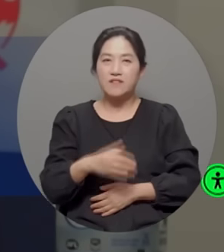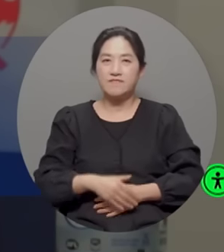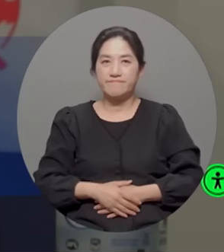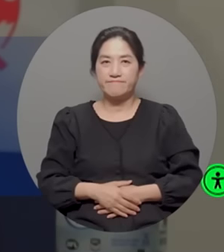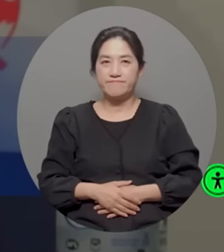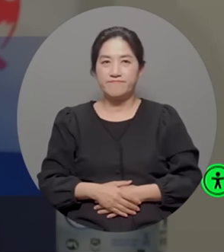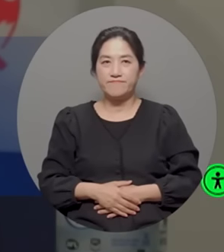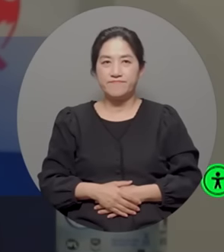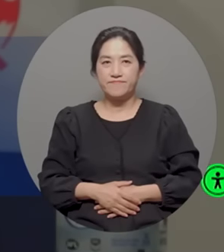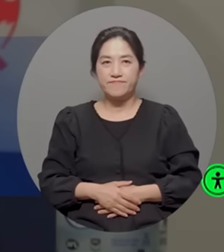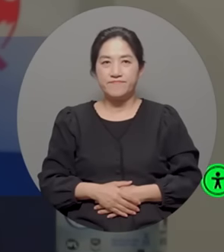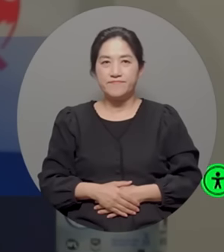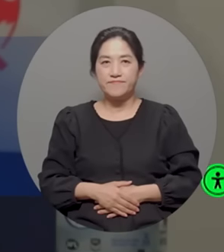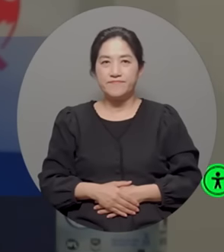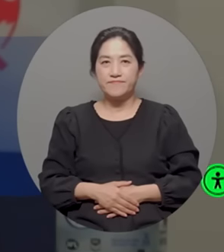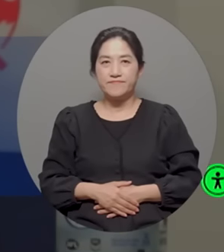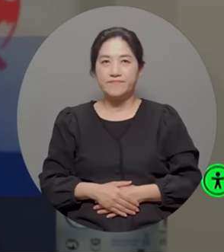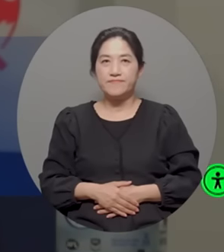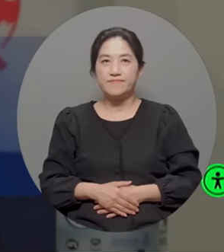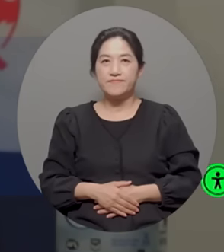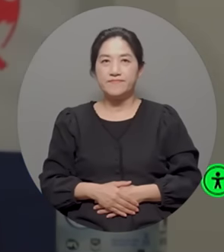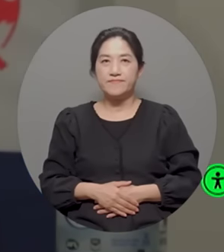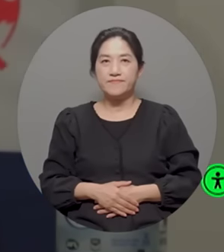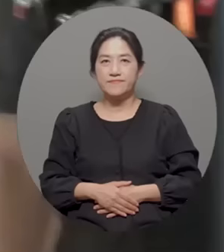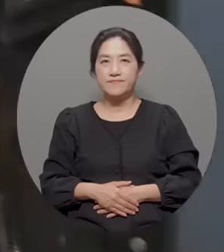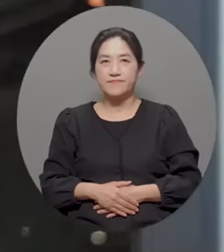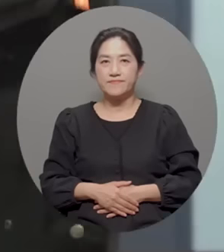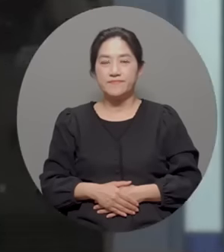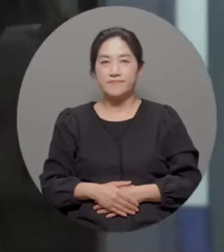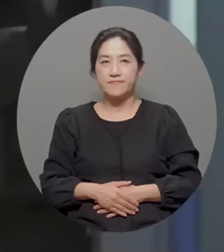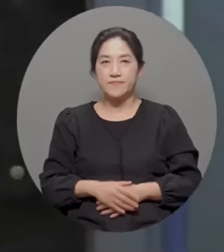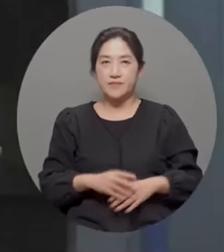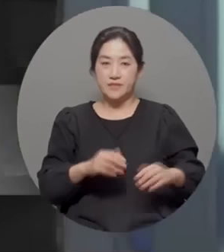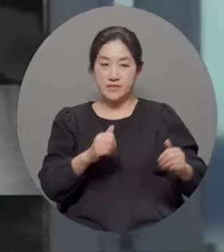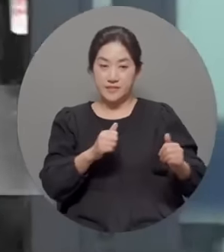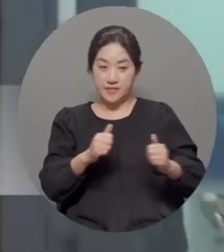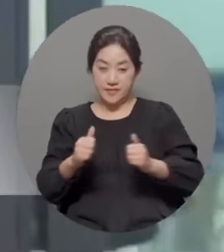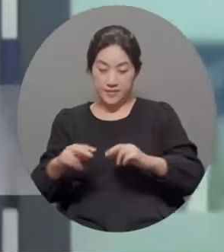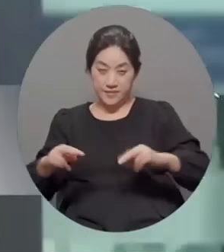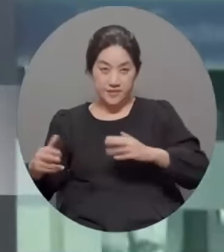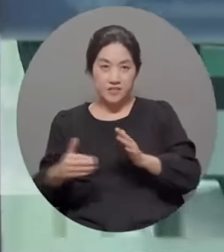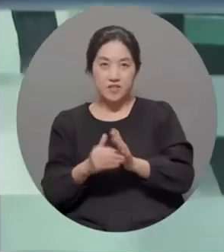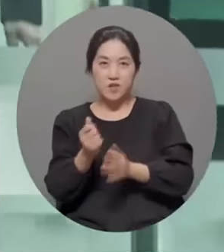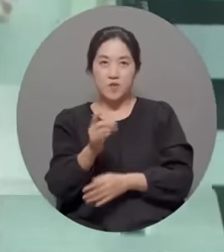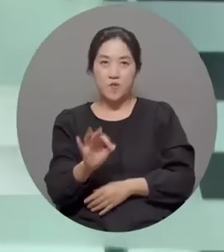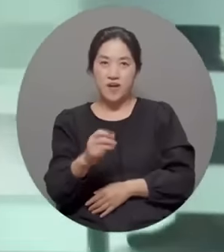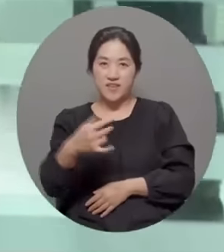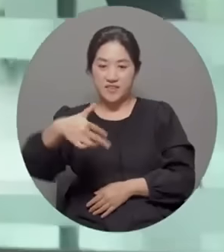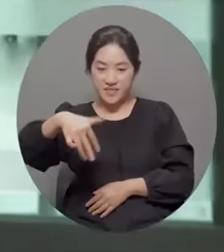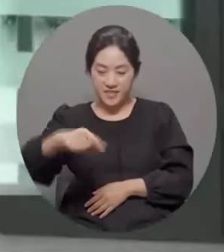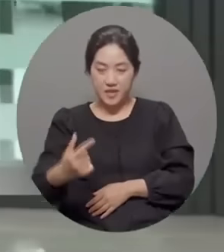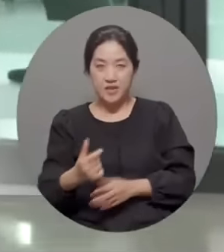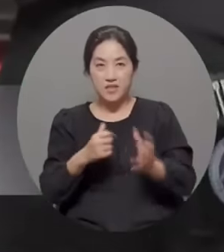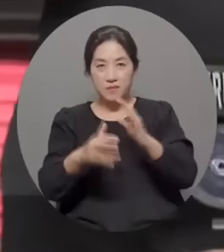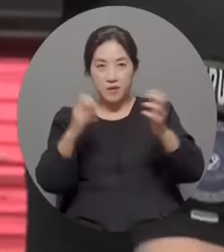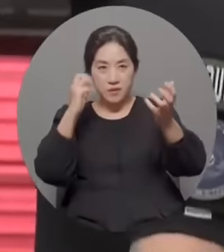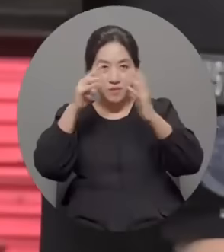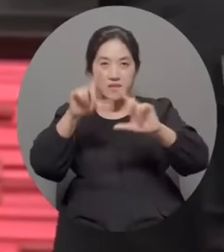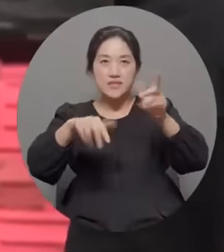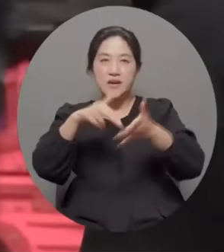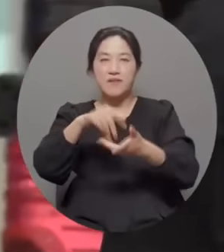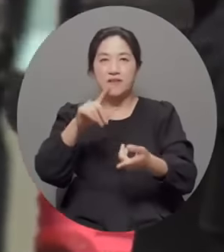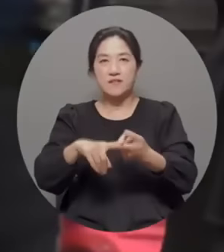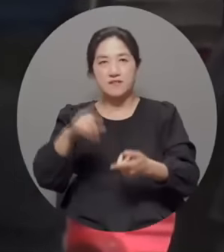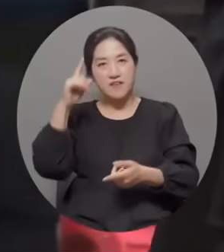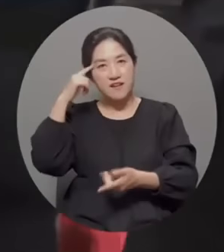as a player, we gotta just focus on the pitch. 시즌을 마치고 귀국한 황희찬 선수도 대표팀의 혼란스러운 상황에 대해